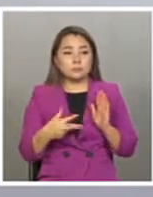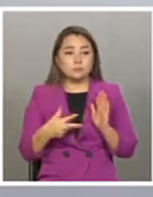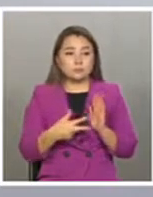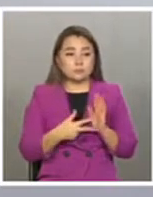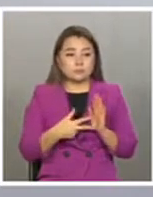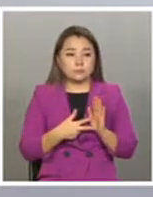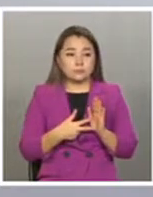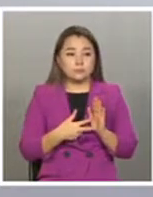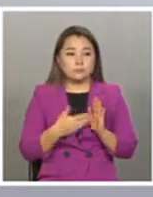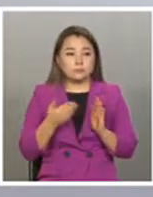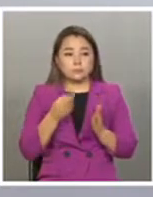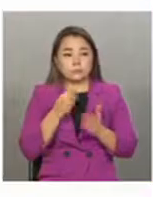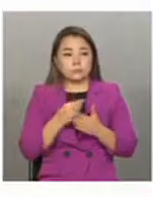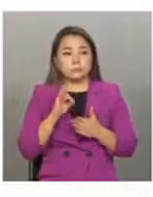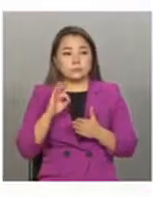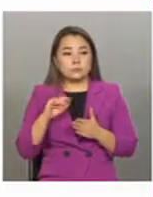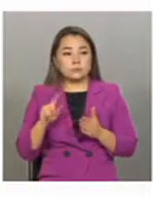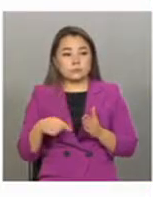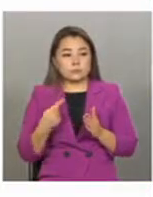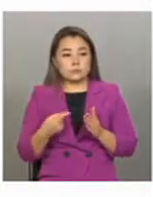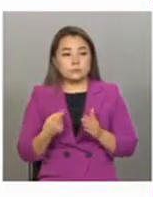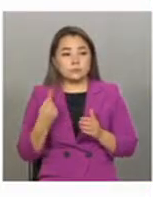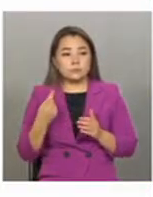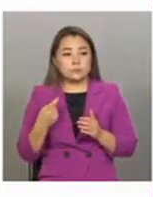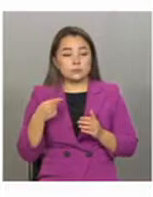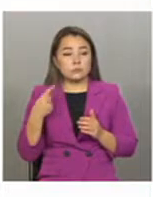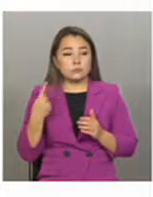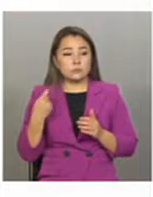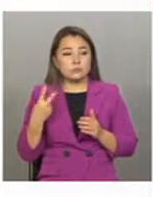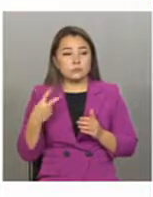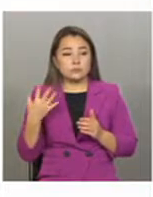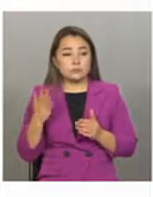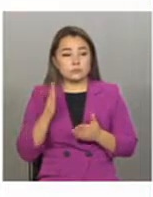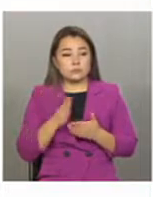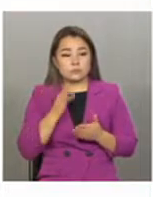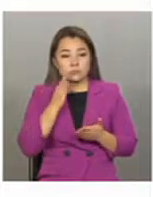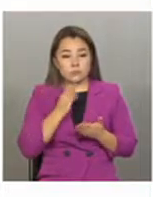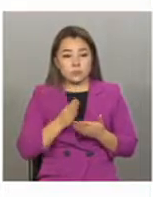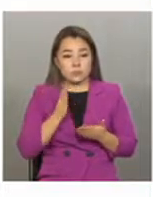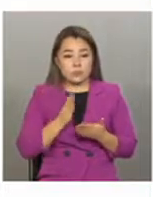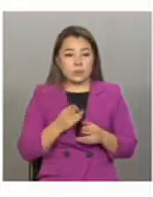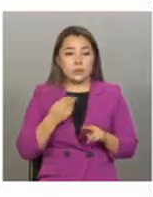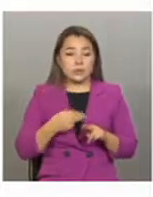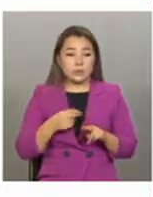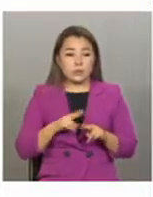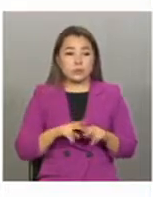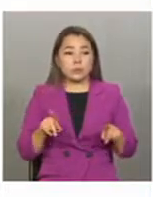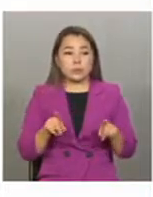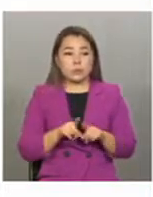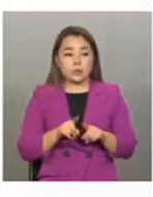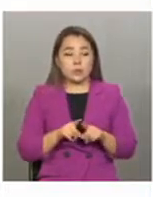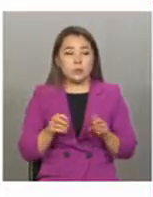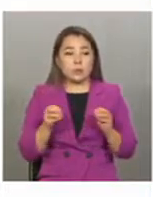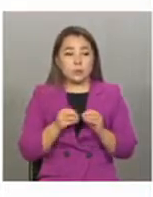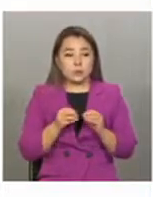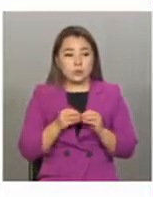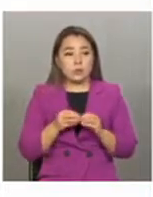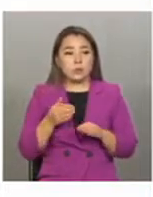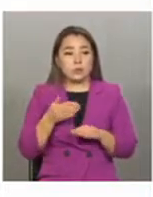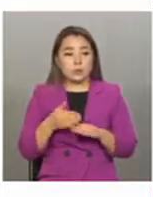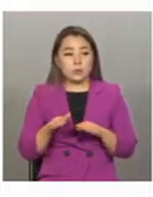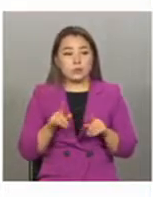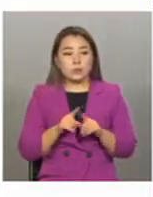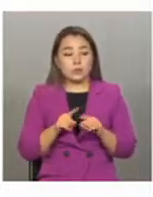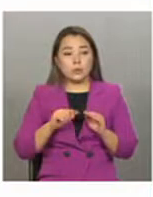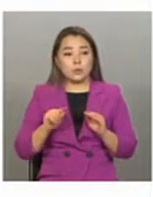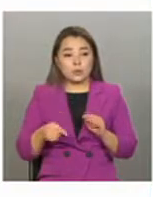минус 0 бүтін 1125 ондық бөлшекті аламыз. Яғни бұл жерде де ондық бөлшектегі үтірден кейінгі